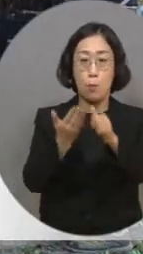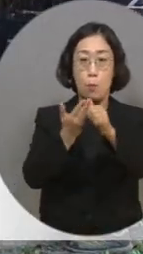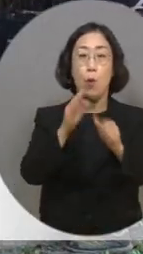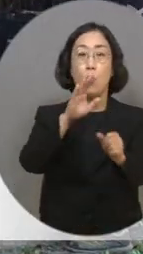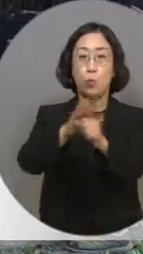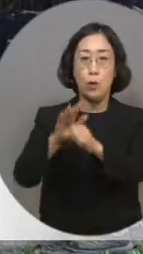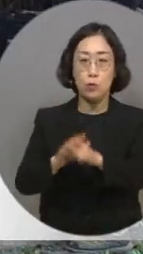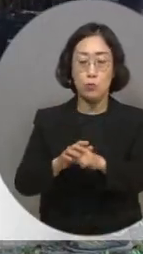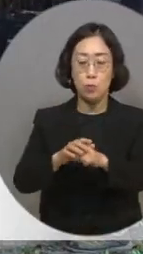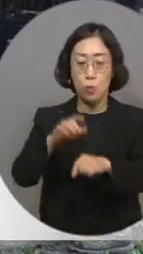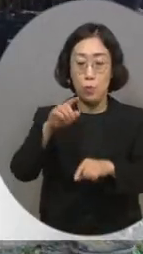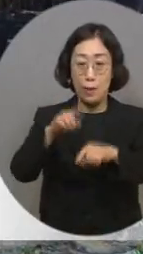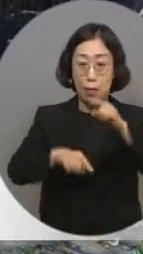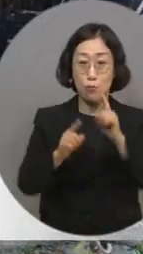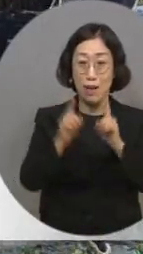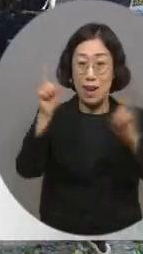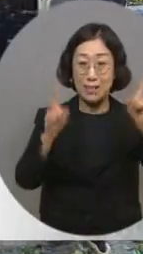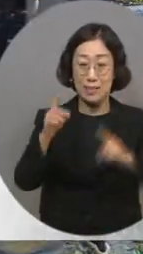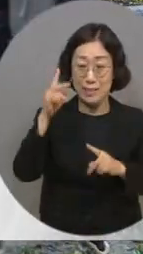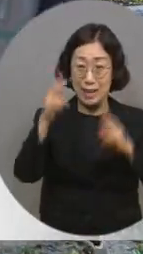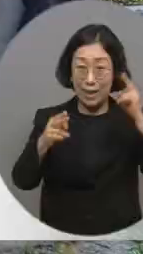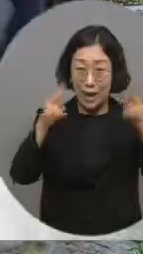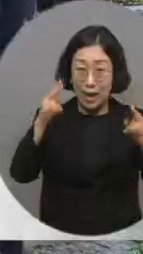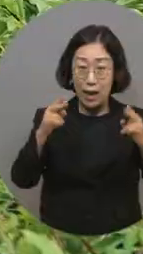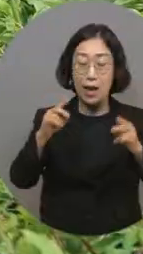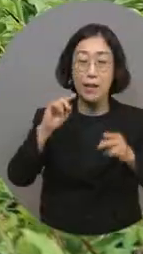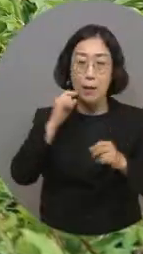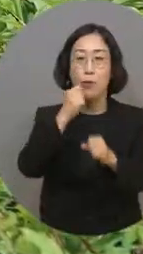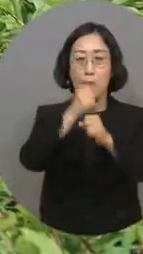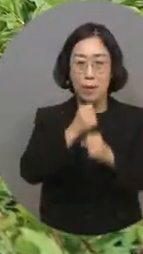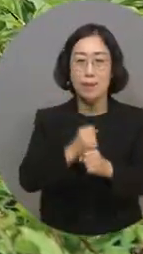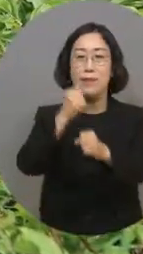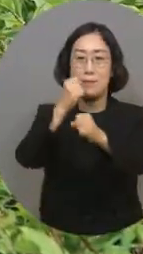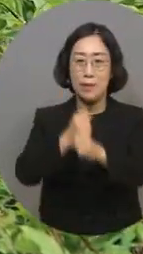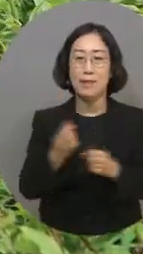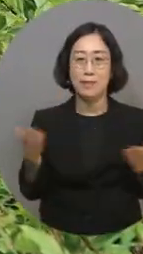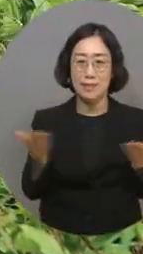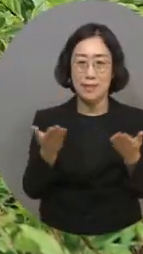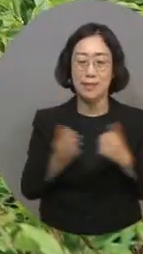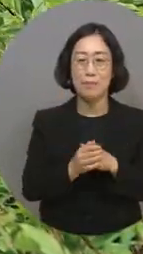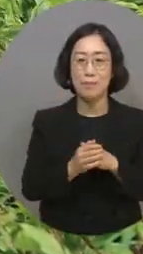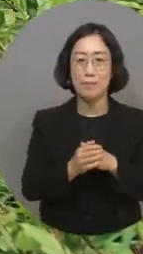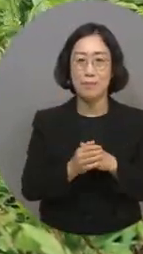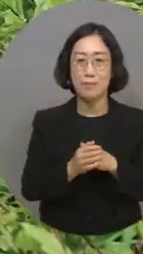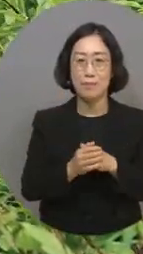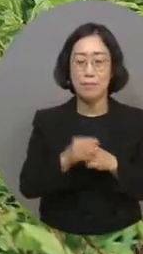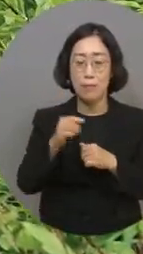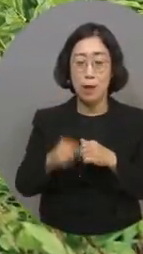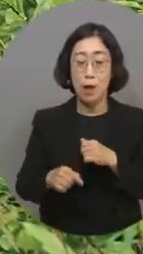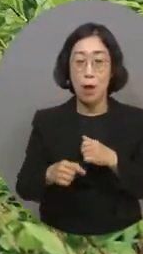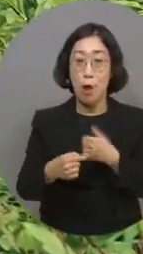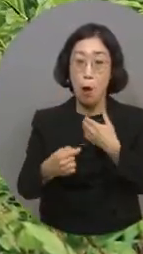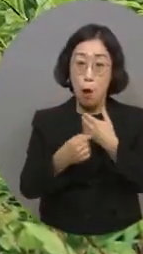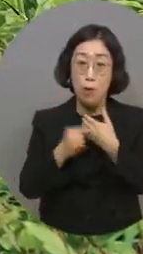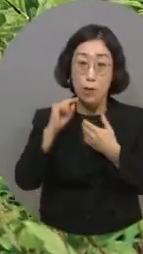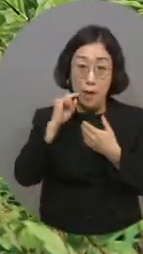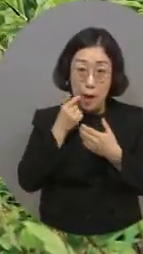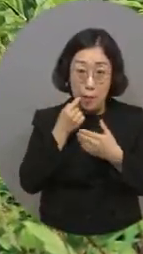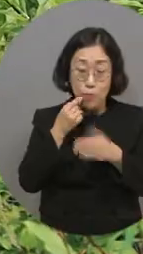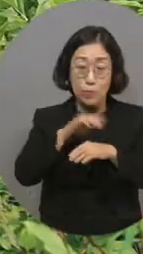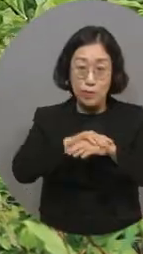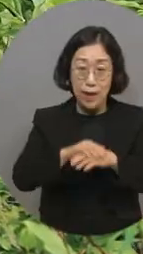도와주고 전정 작업을 하기 위한 목적으로 창립이 됐습니다. 수목 전정은 외관을 위해